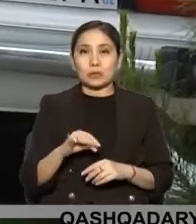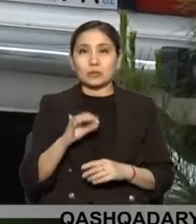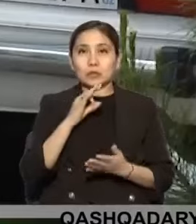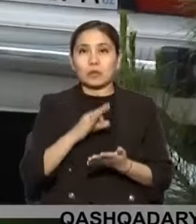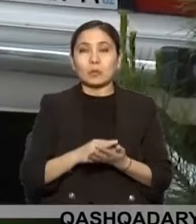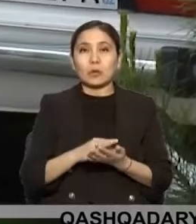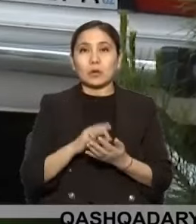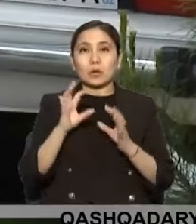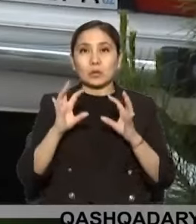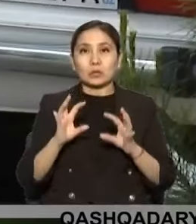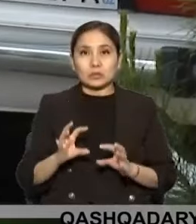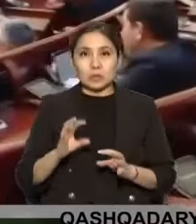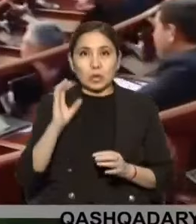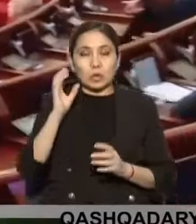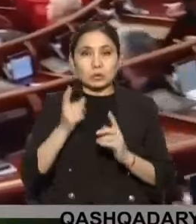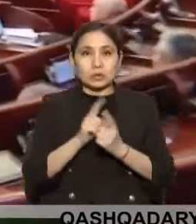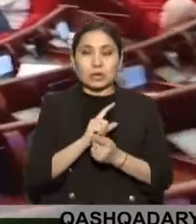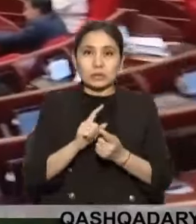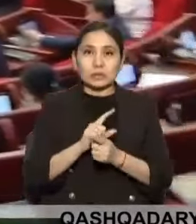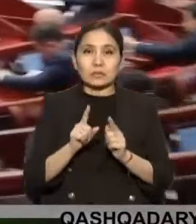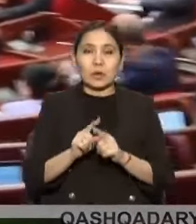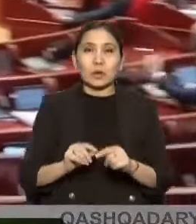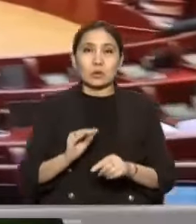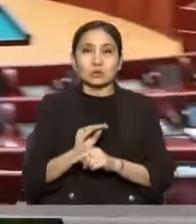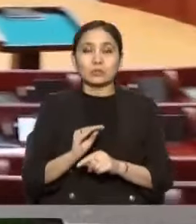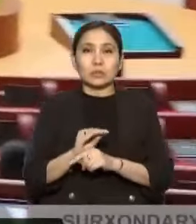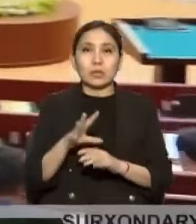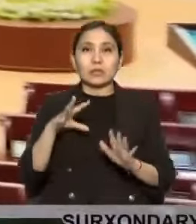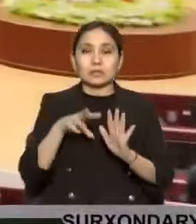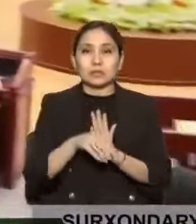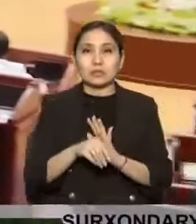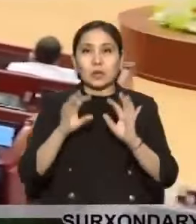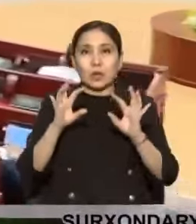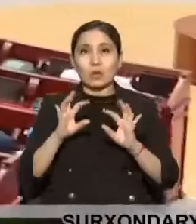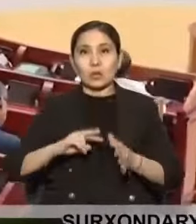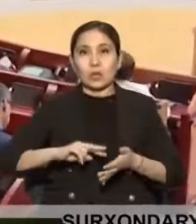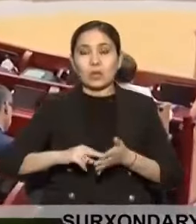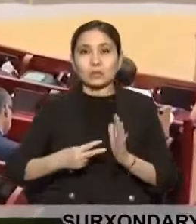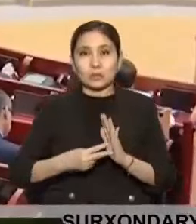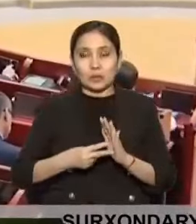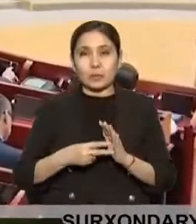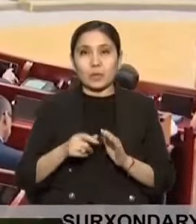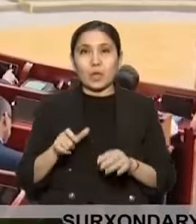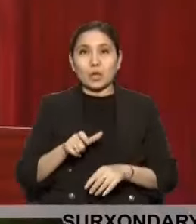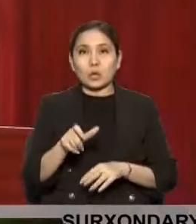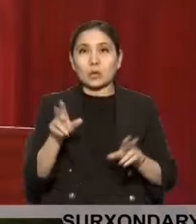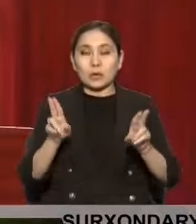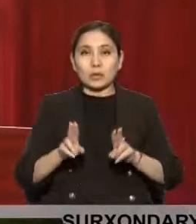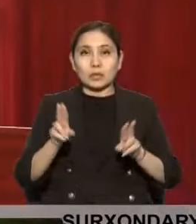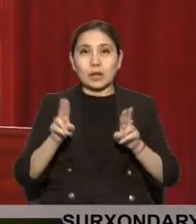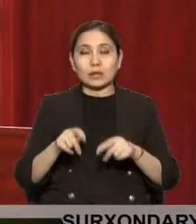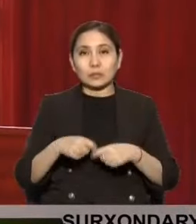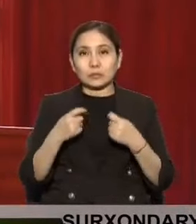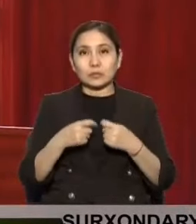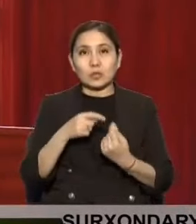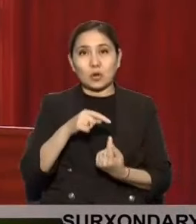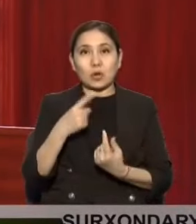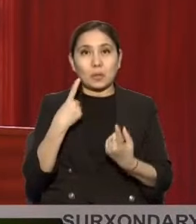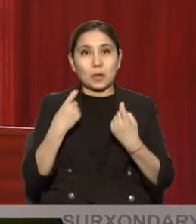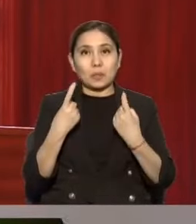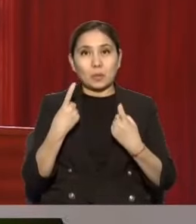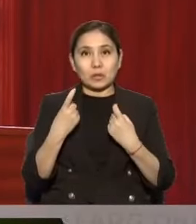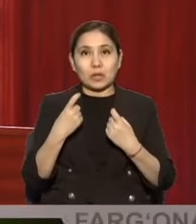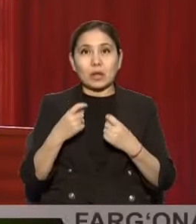javobgarlik to'g'risidagi kodeksiga o'zgartirish va qo'shimchalar kiritishga qaratilgan qonun loyihasi bilan yo'l harakati qoidalari buzilishiga oid